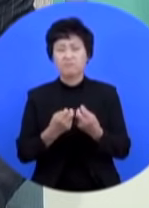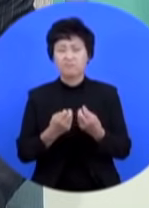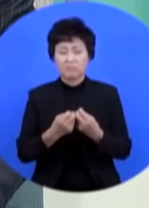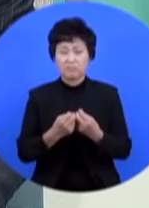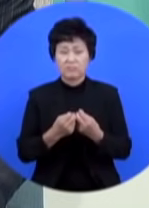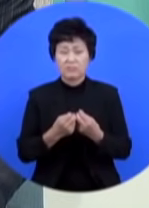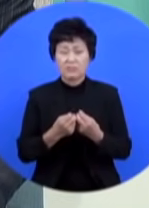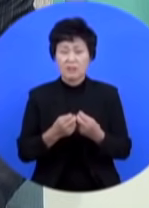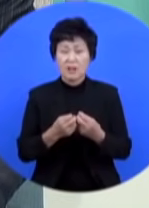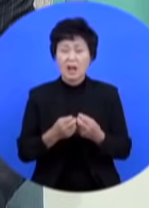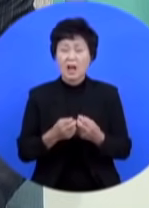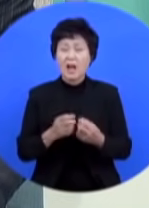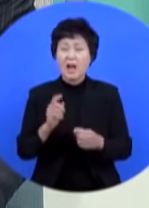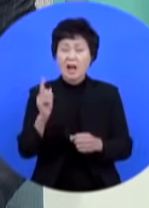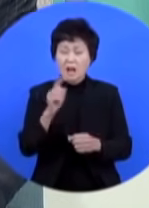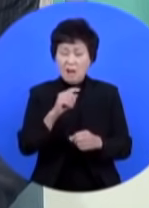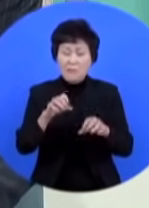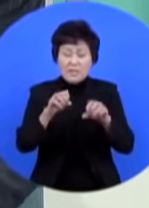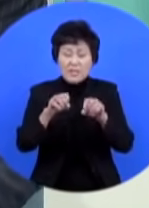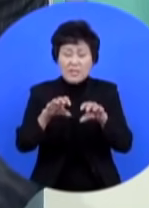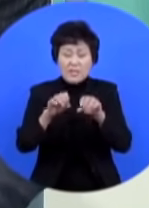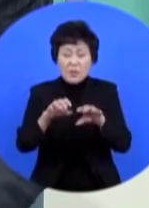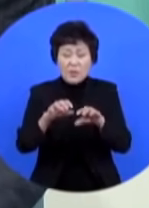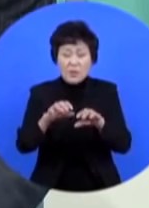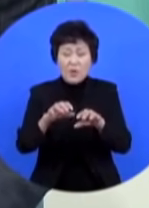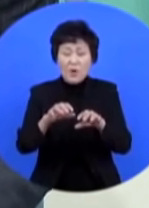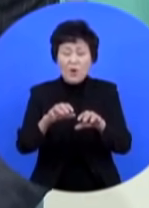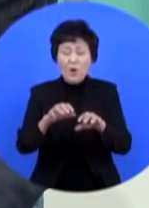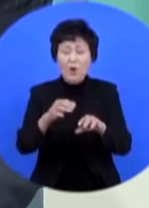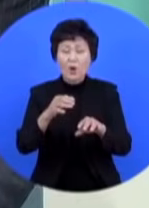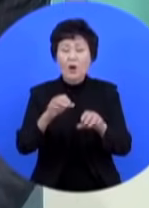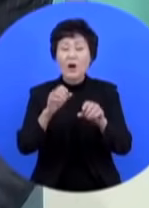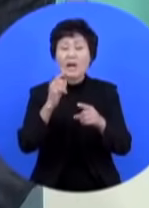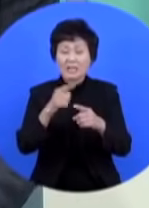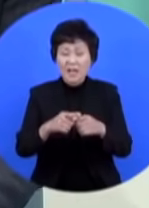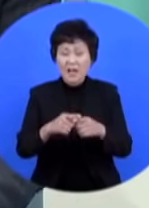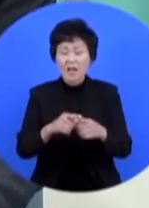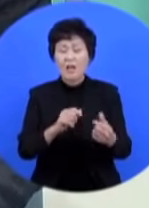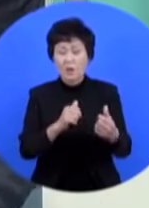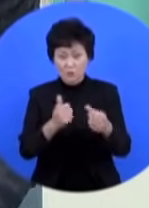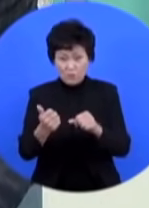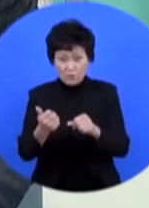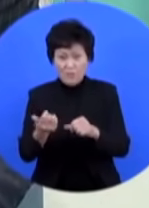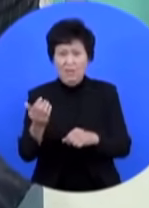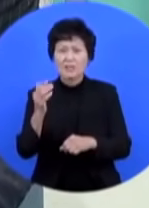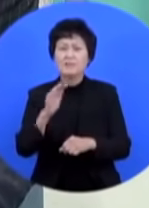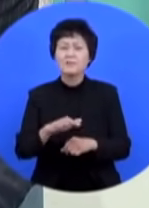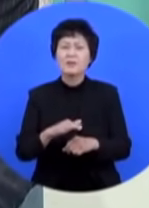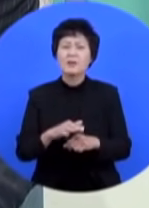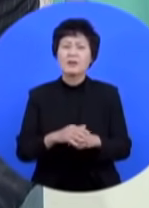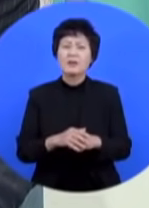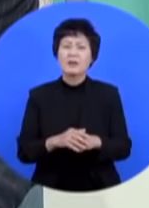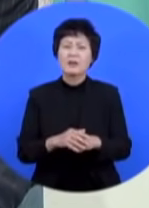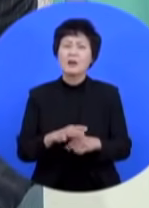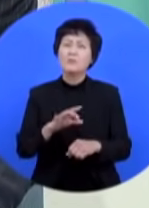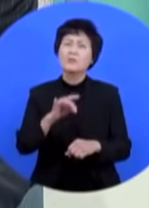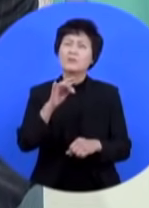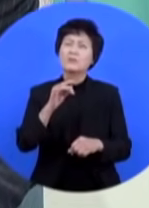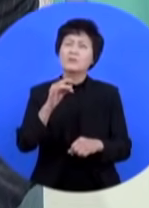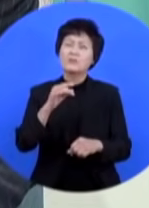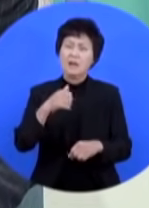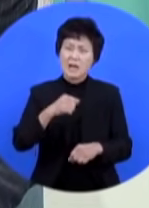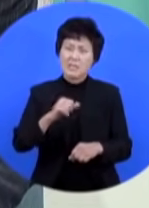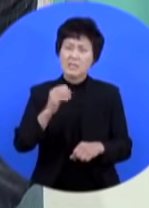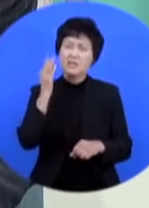목사님이 정말 그 가라고 하셨던 그런 일이지만은 그렇지. 이 자식이 먼저 하늘나라로